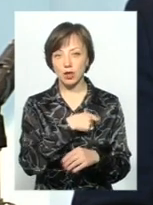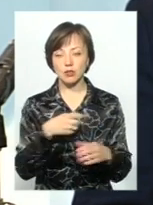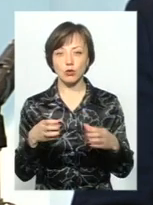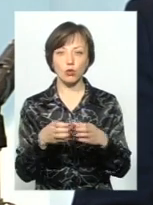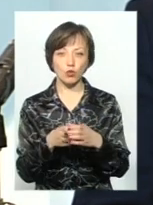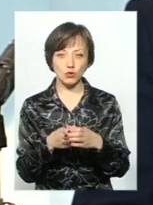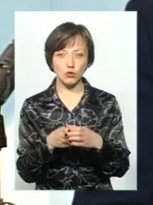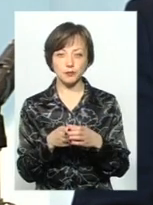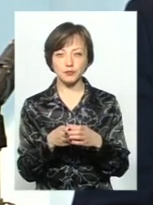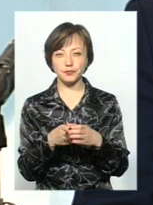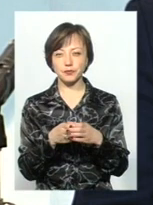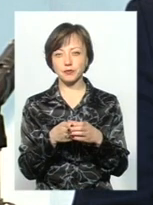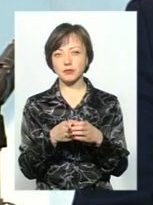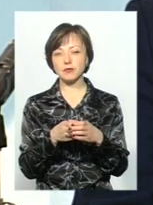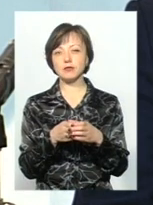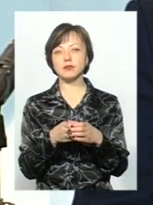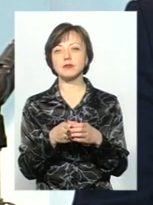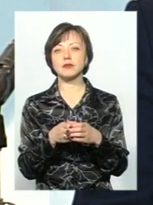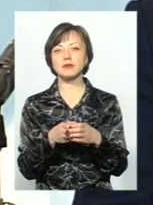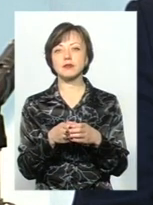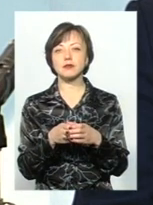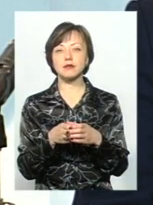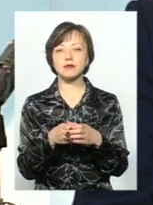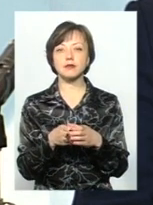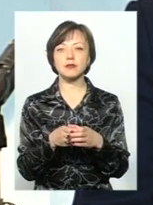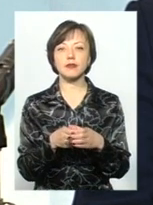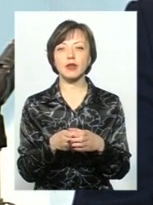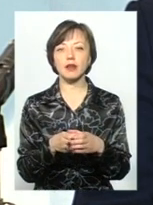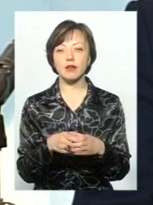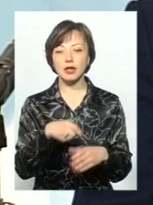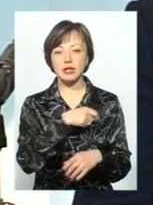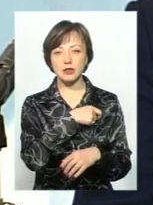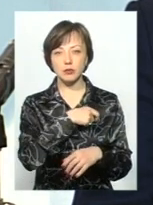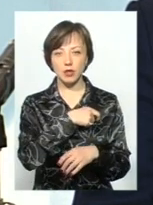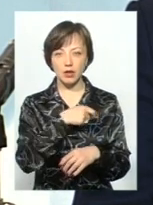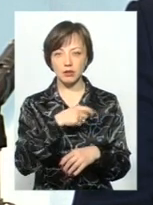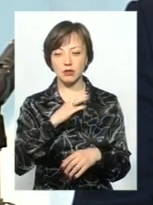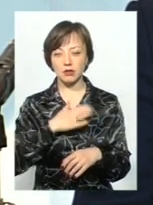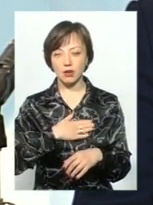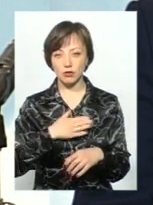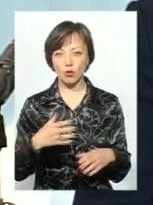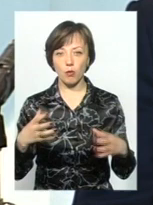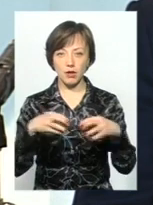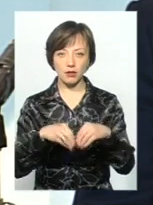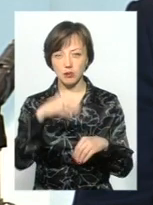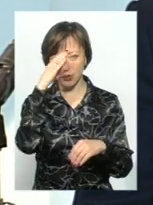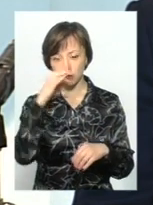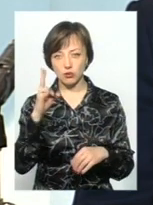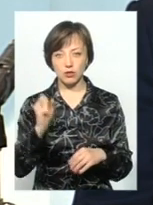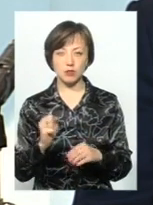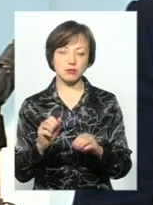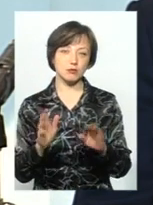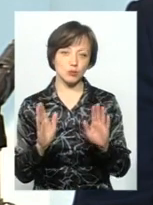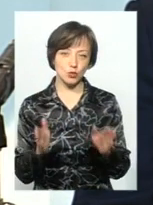корпус, я більше, чим певний, тим більше депутати Всеукраїнського об'єднання «Батьківщина», вони завжди будуть піднімати такі питання, які